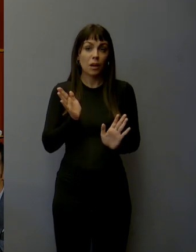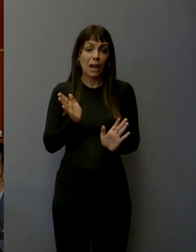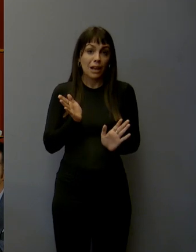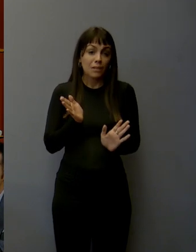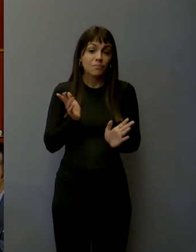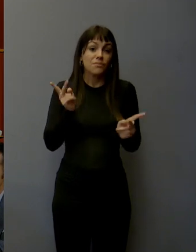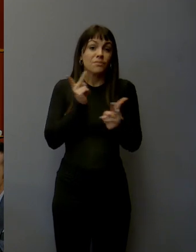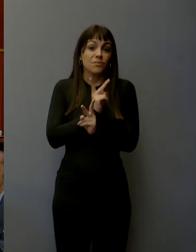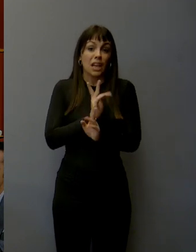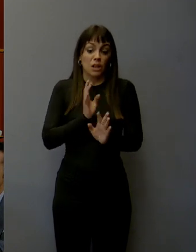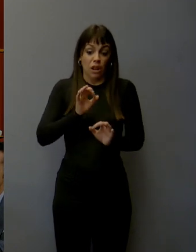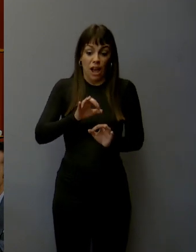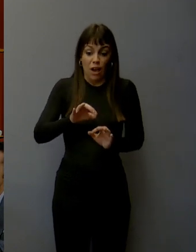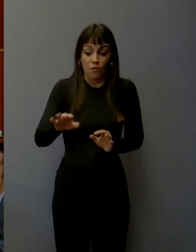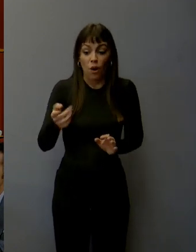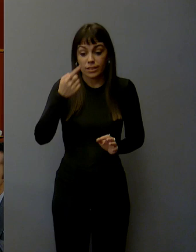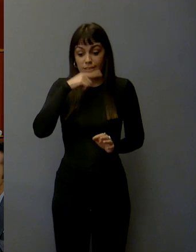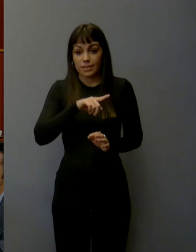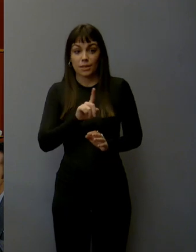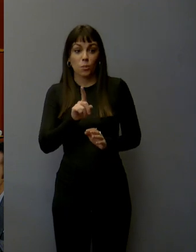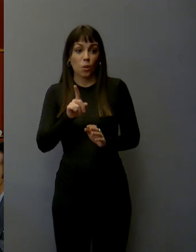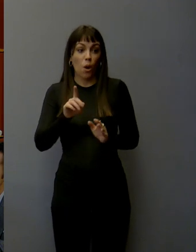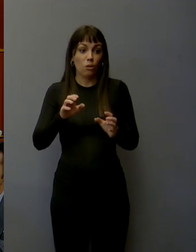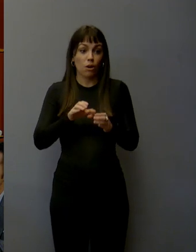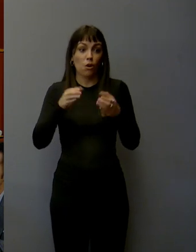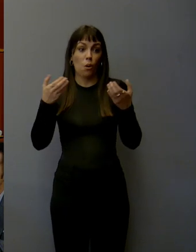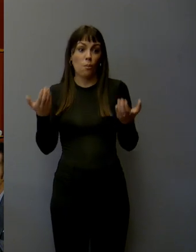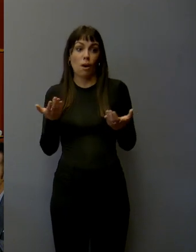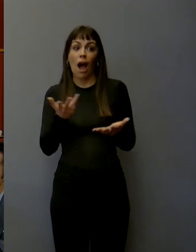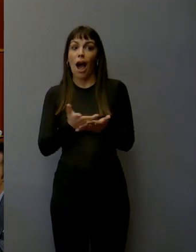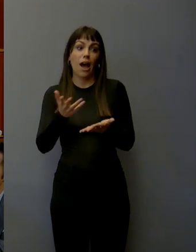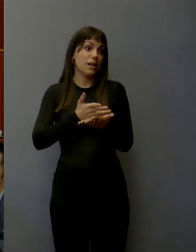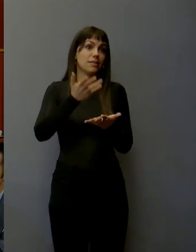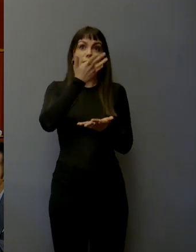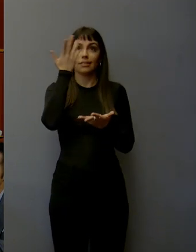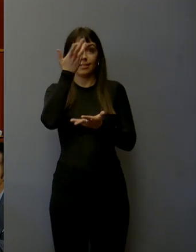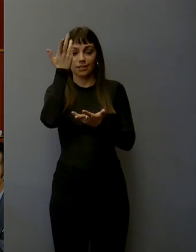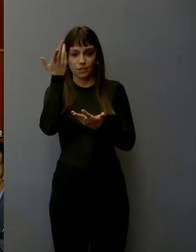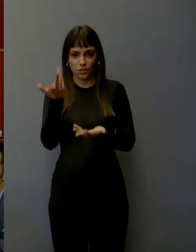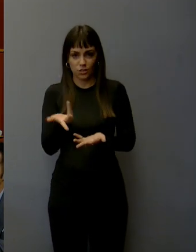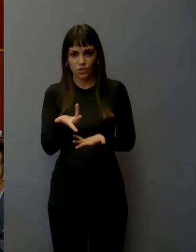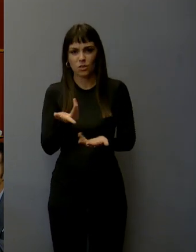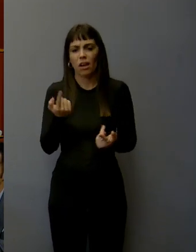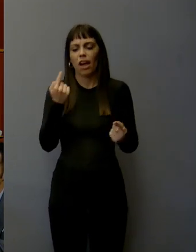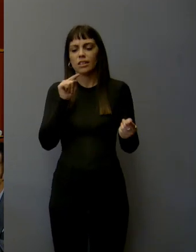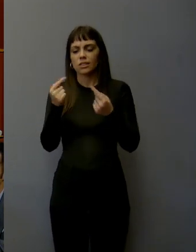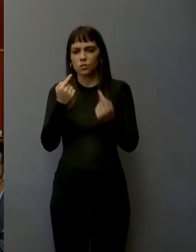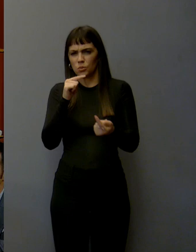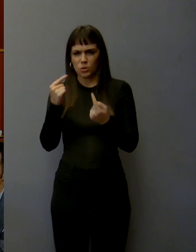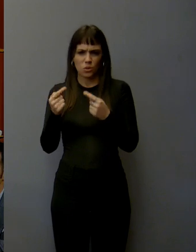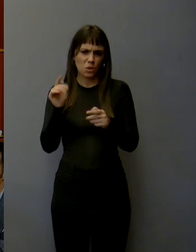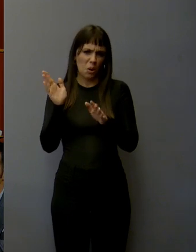romanzo di Tomasi di Lampedusa e quindi Però Lasciamo perdere Queste discussioni che possono